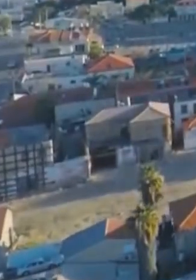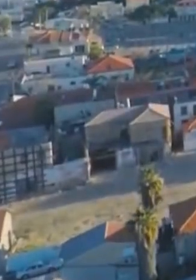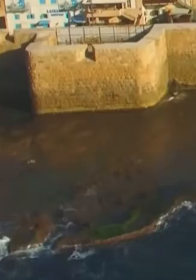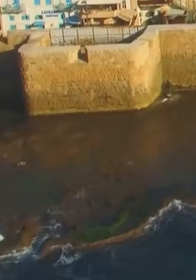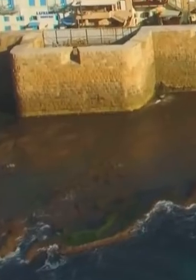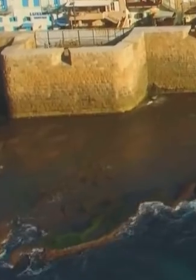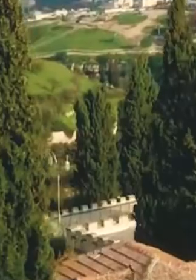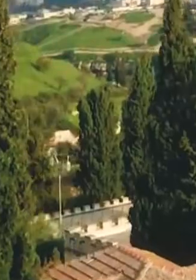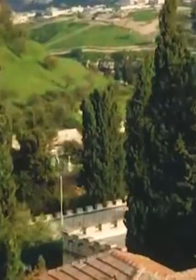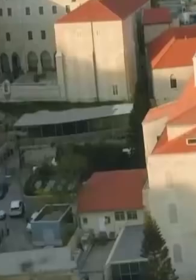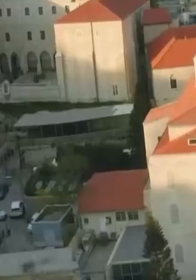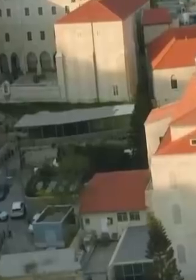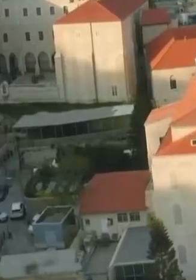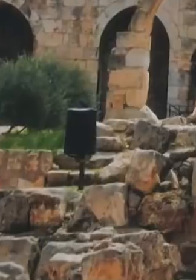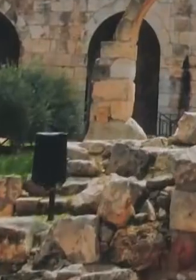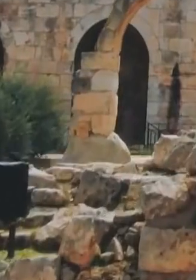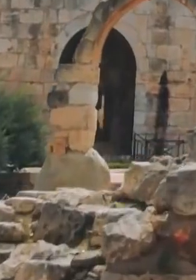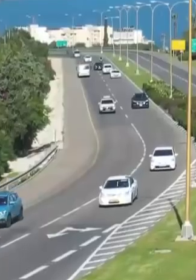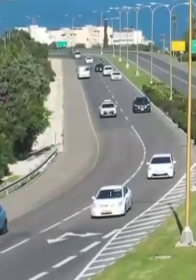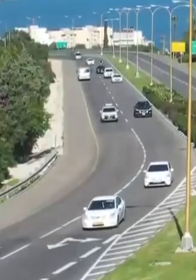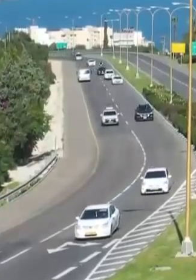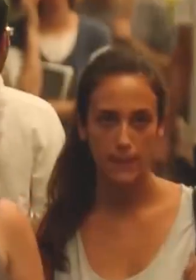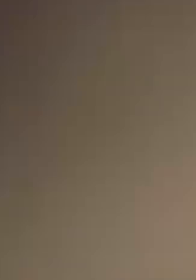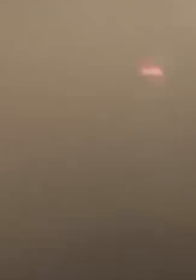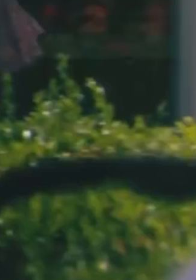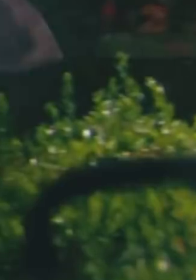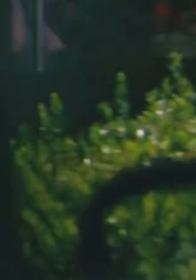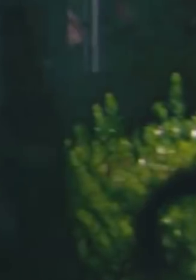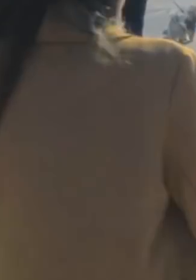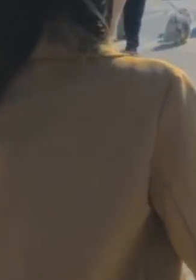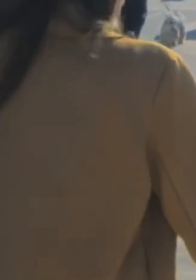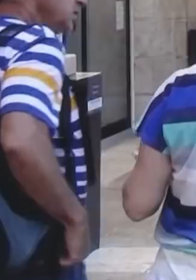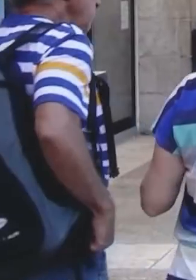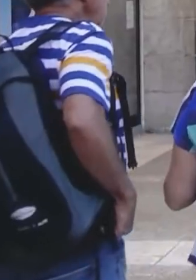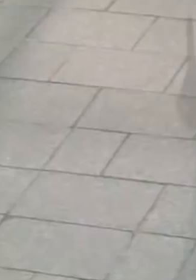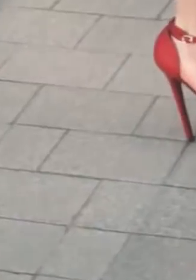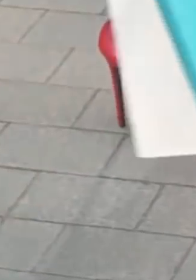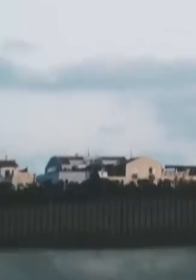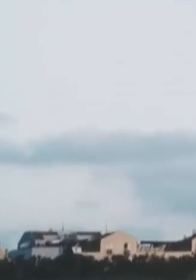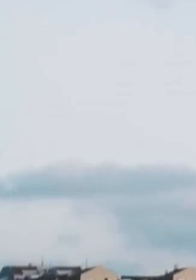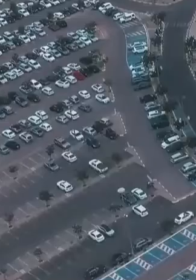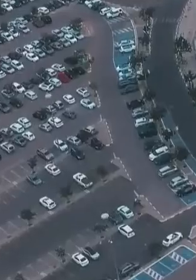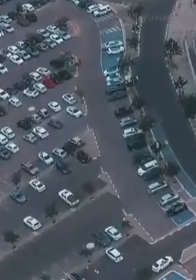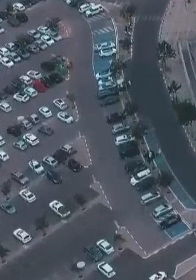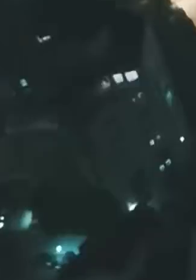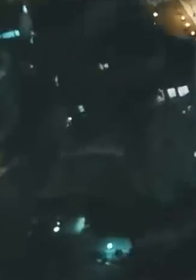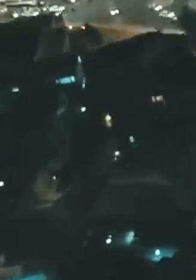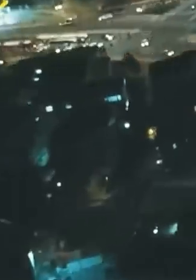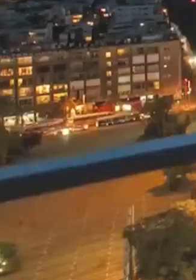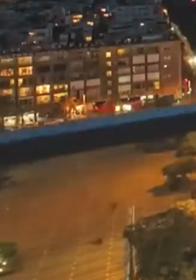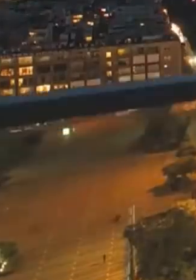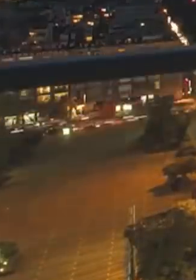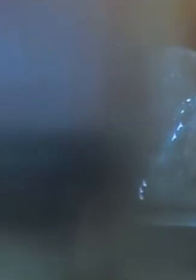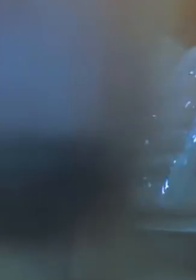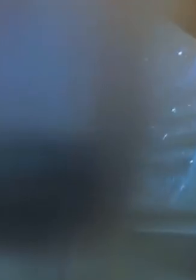הדקו את החגורות וקפצו לחופשה עירונית ישראלית. להנות, לשוטט ולבלות כמו בערים בעולם, רק בלי